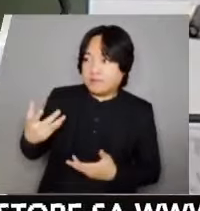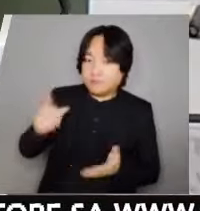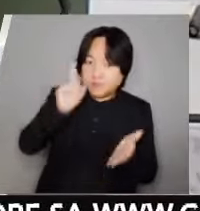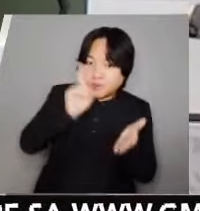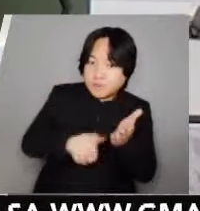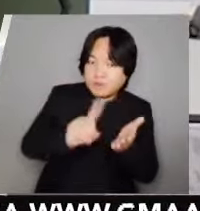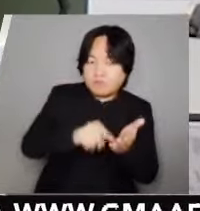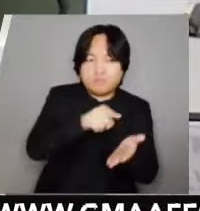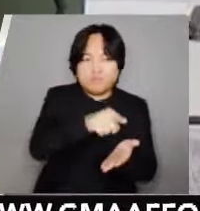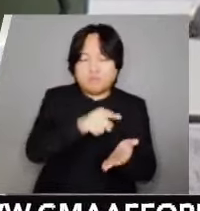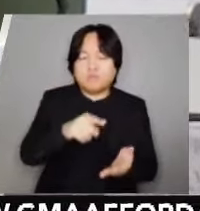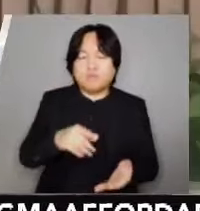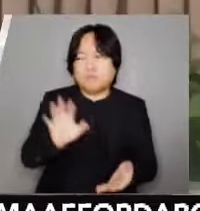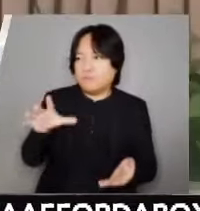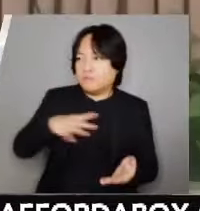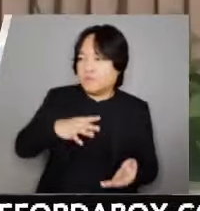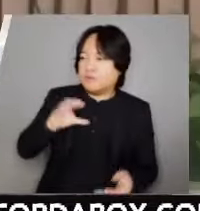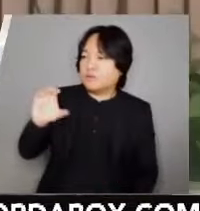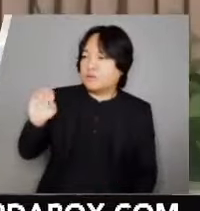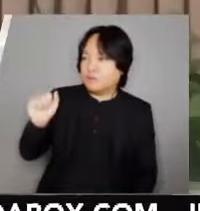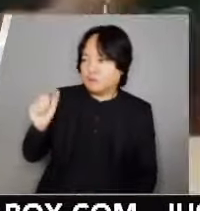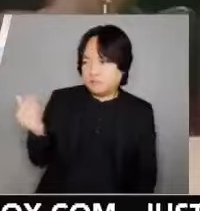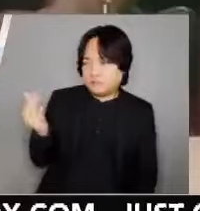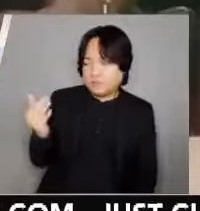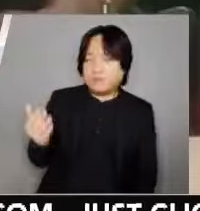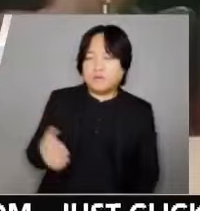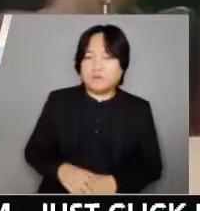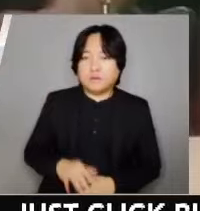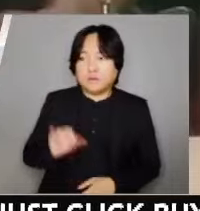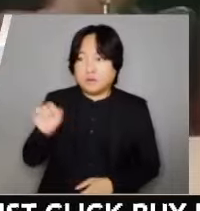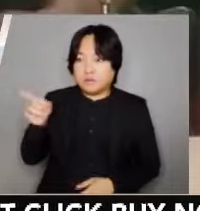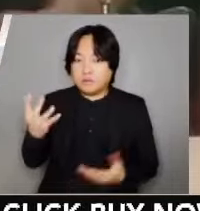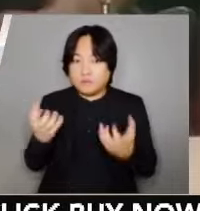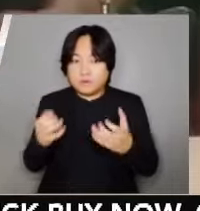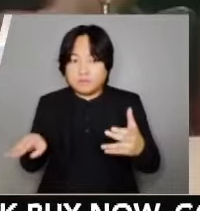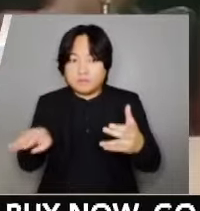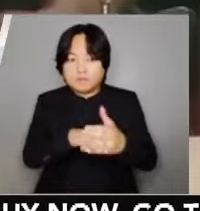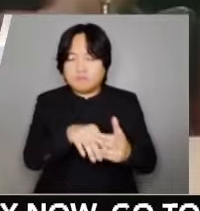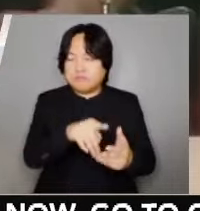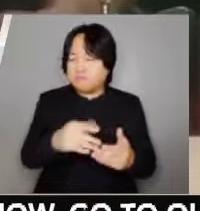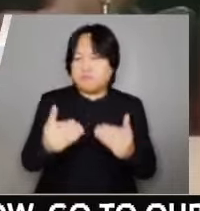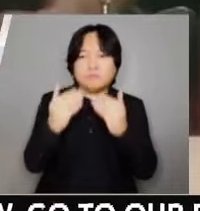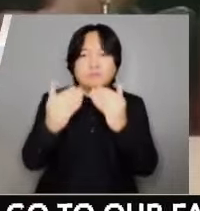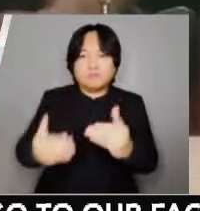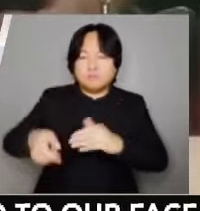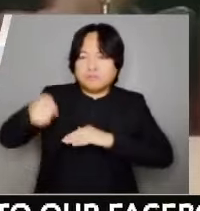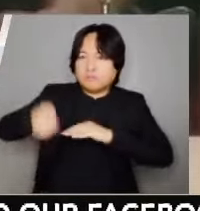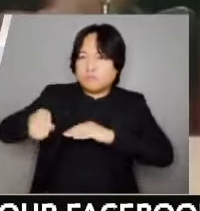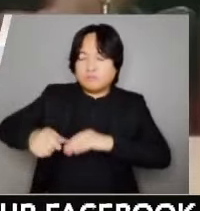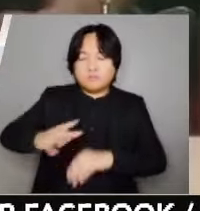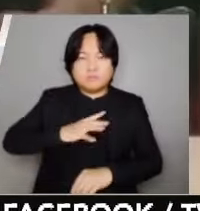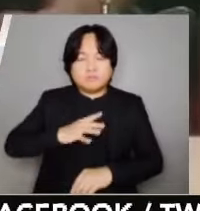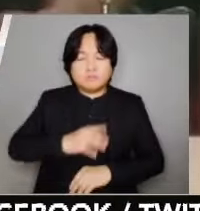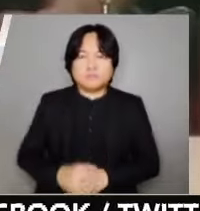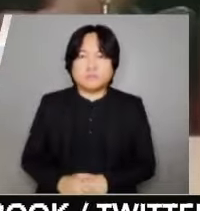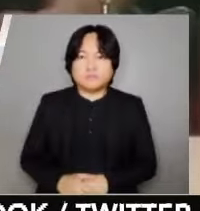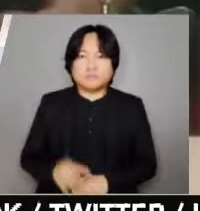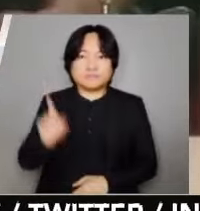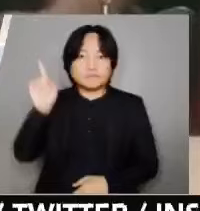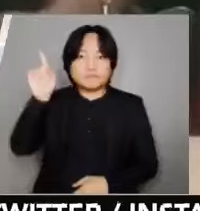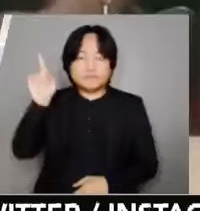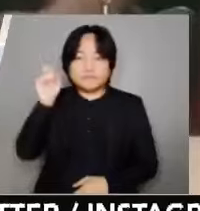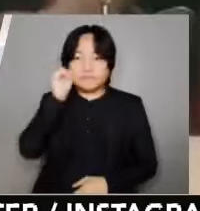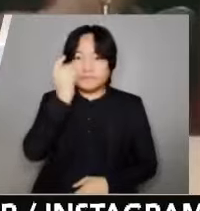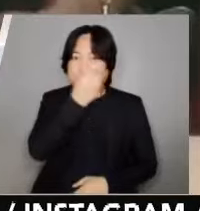pangkaso, haharapin daw nila ito sa korte. What we are witnessing now is no ordinary legislative